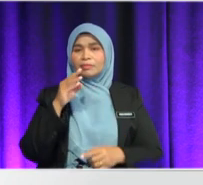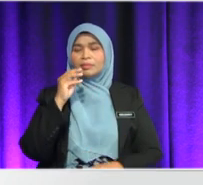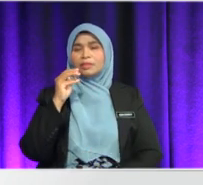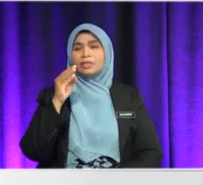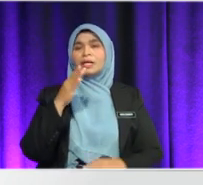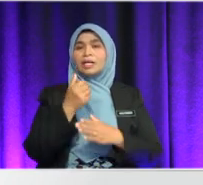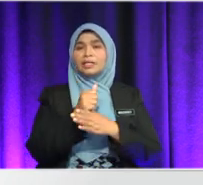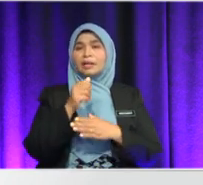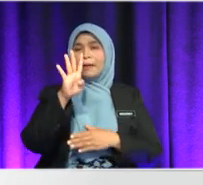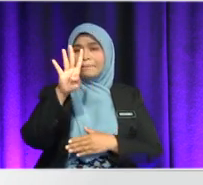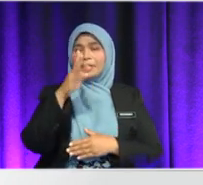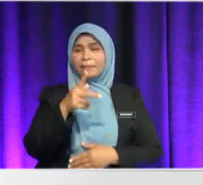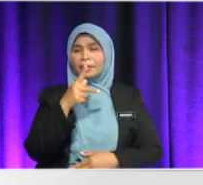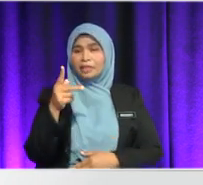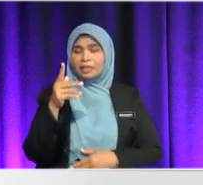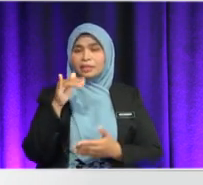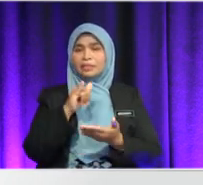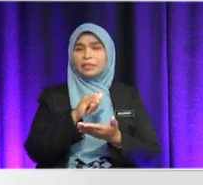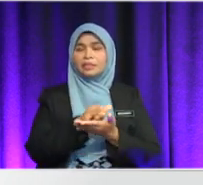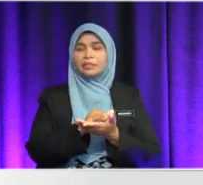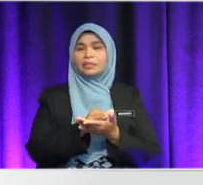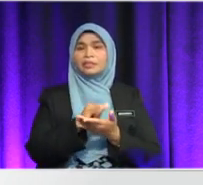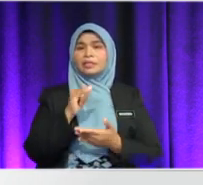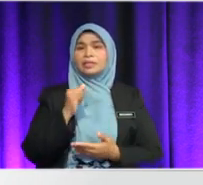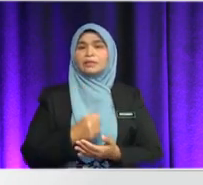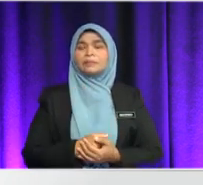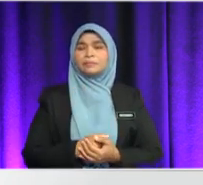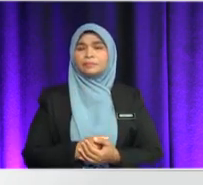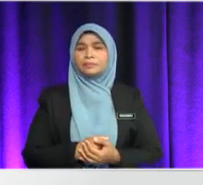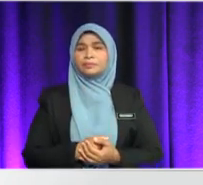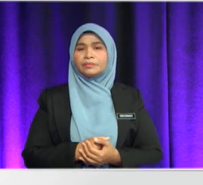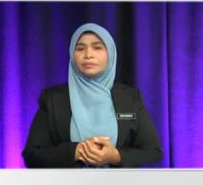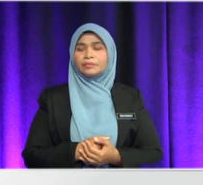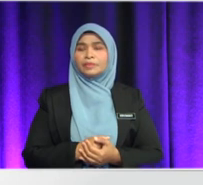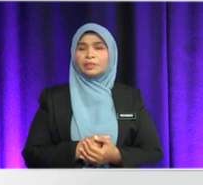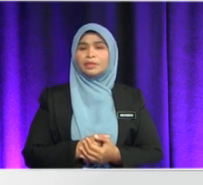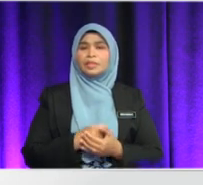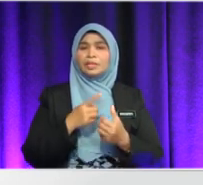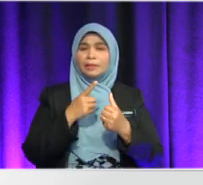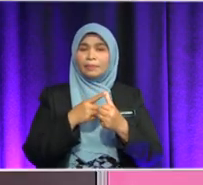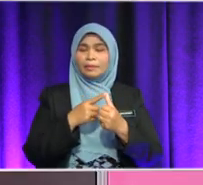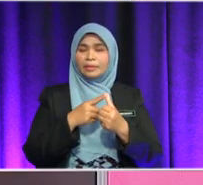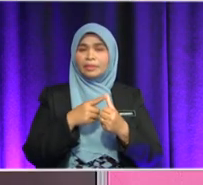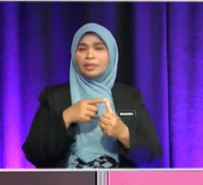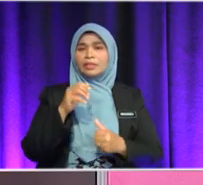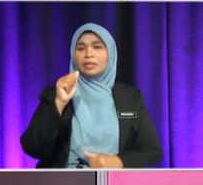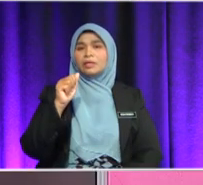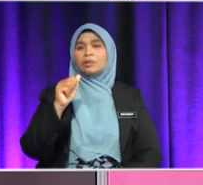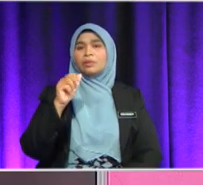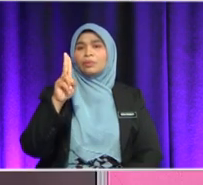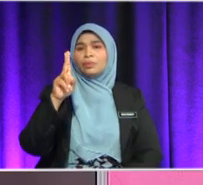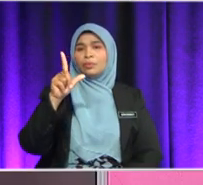4 perkara dari sudut yang boleh membatalkan iman yaitu dari sudut Al